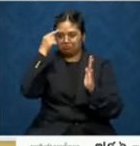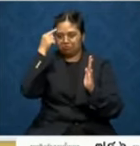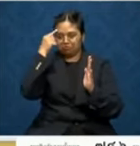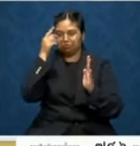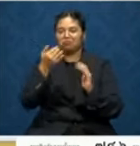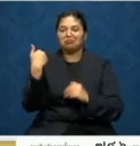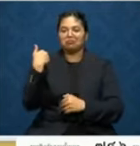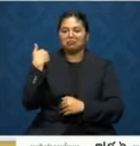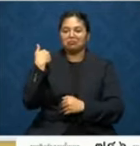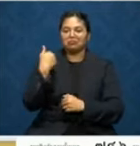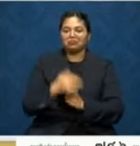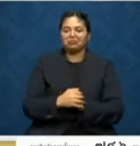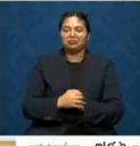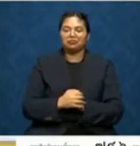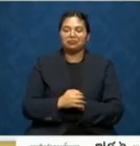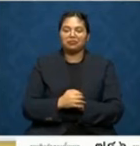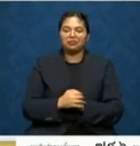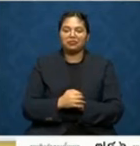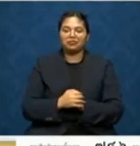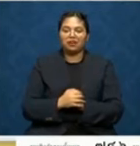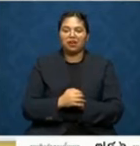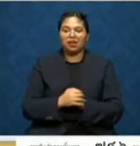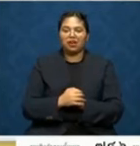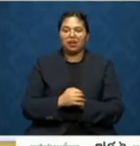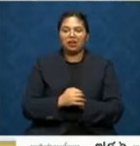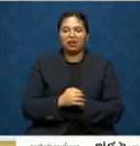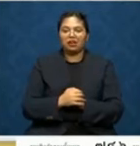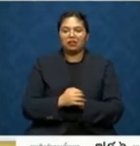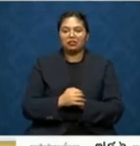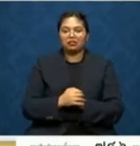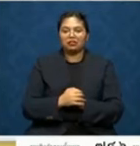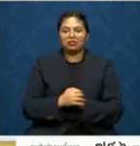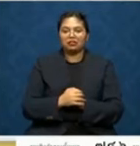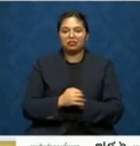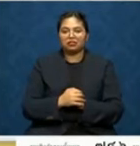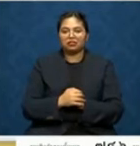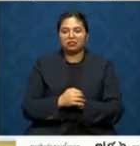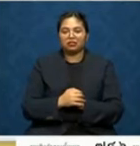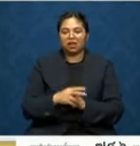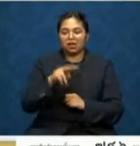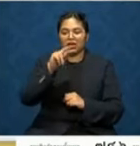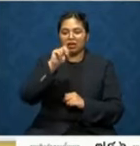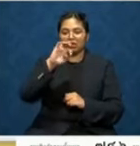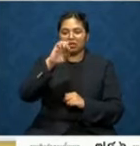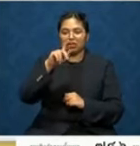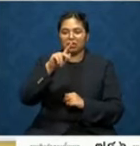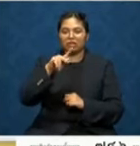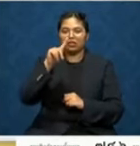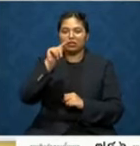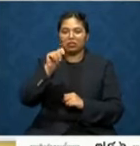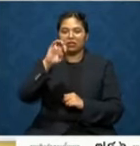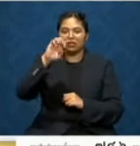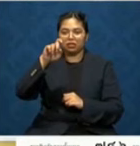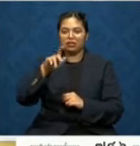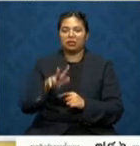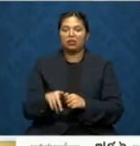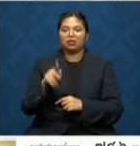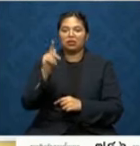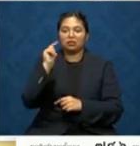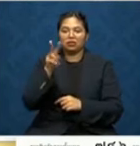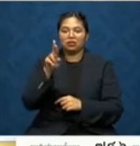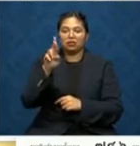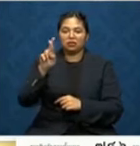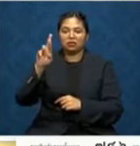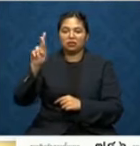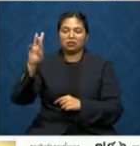ไรโดยเฉพาะในเรื่องของหลกนิจธรมนั้ก็มีเขียนสอดคร้องกับรัฐมนูนในมาตรา 513